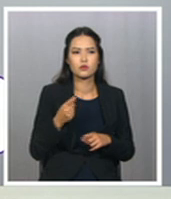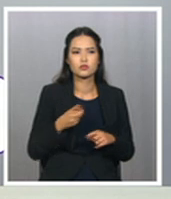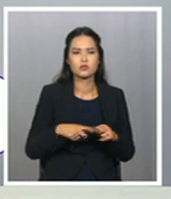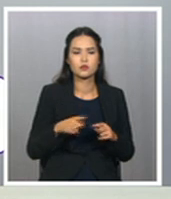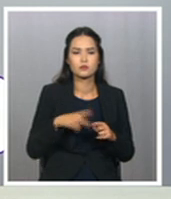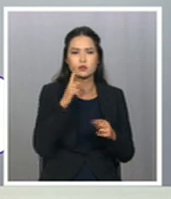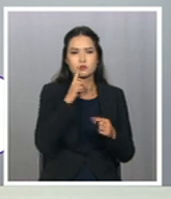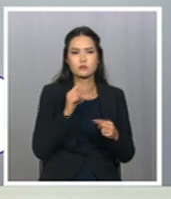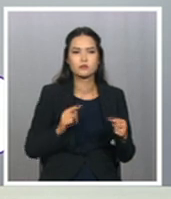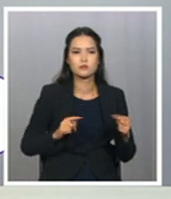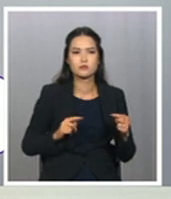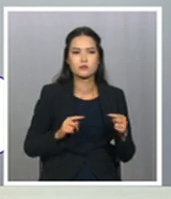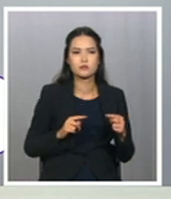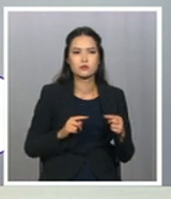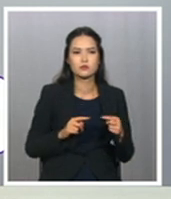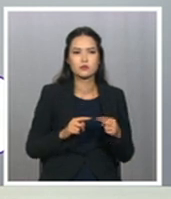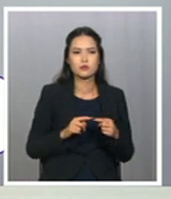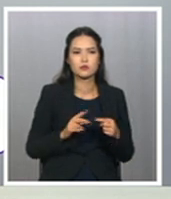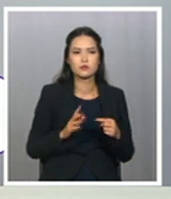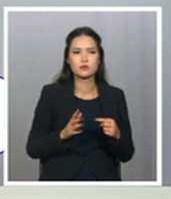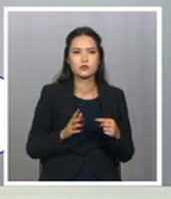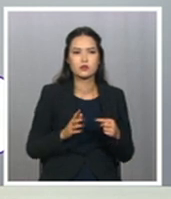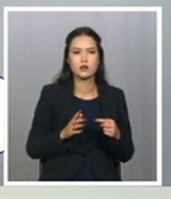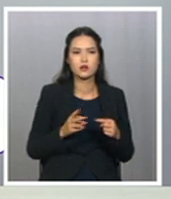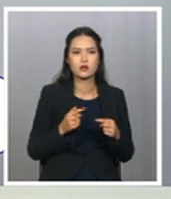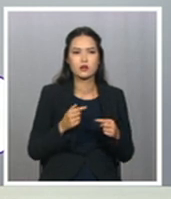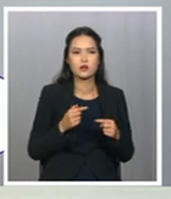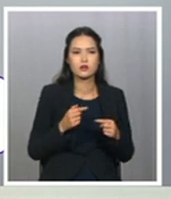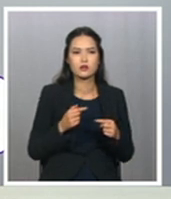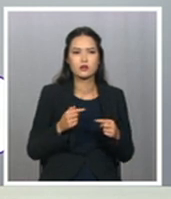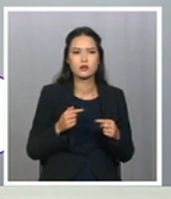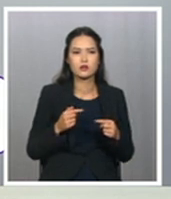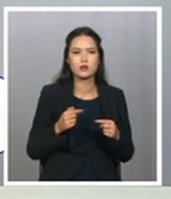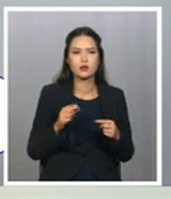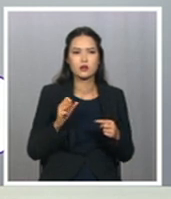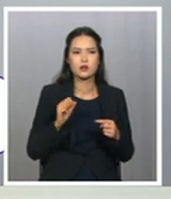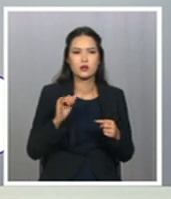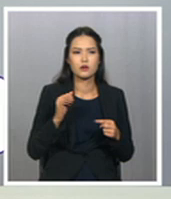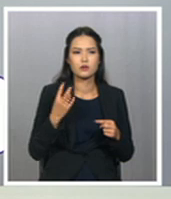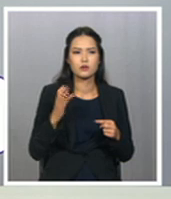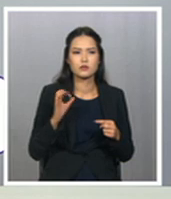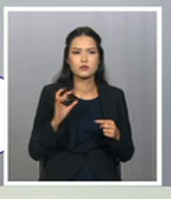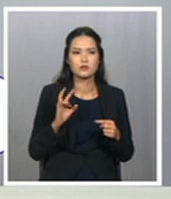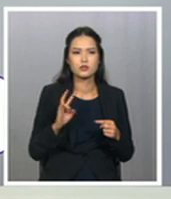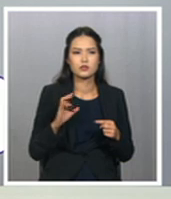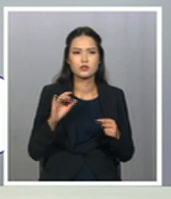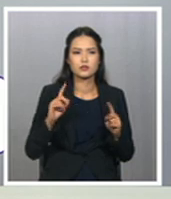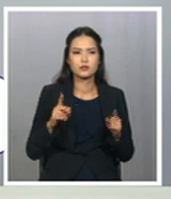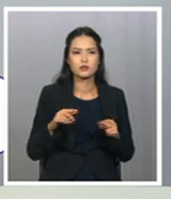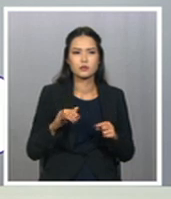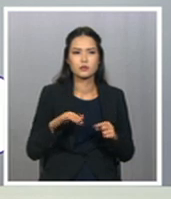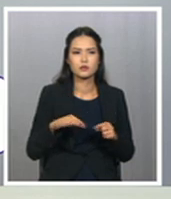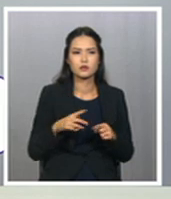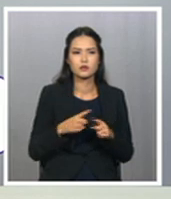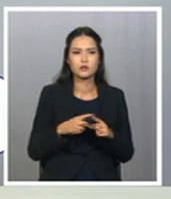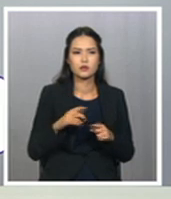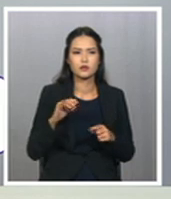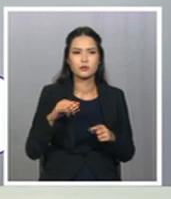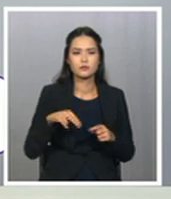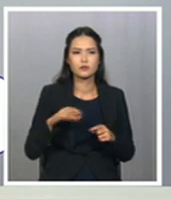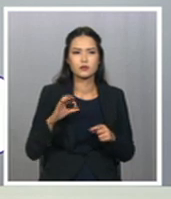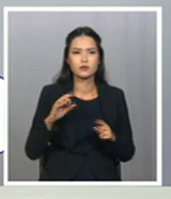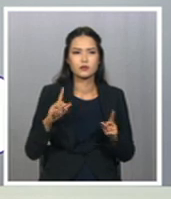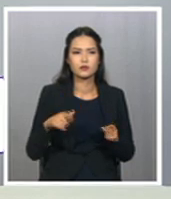реттік туындысы. Үдеу тең болады минус а көбейтілген омега квадрат синус жақша ішінде омега т қосылған